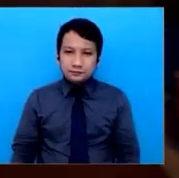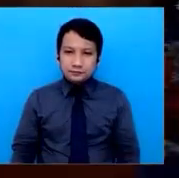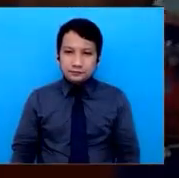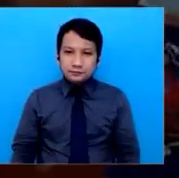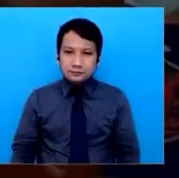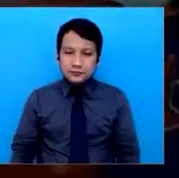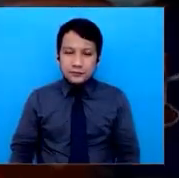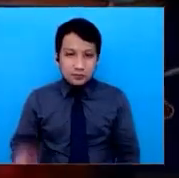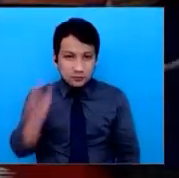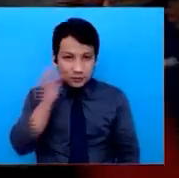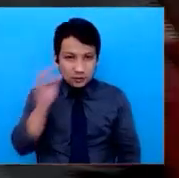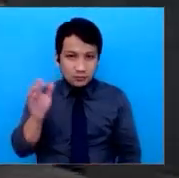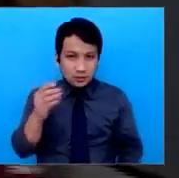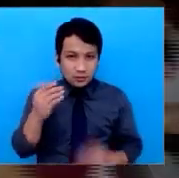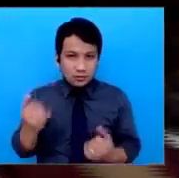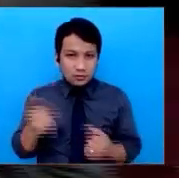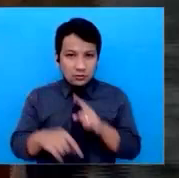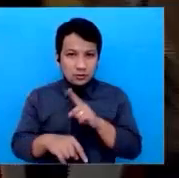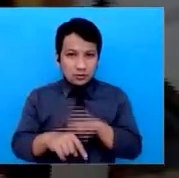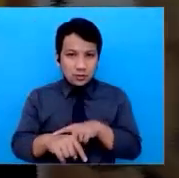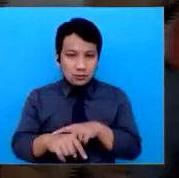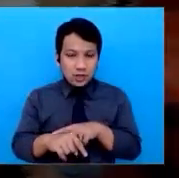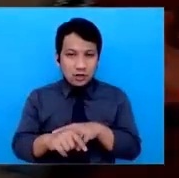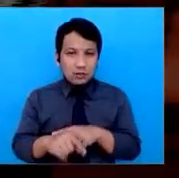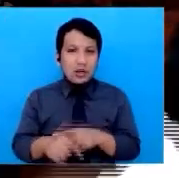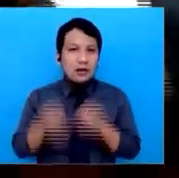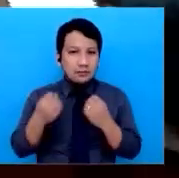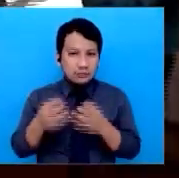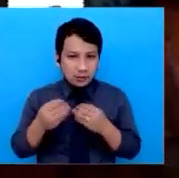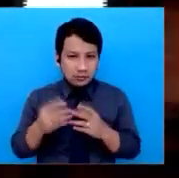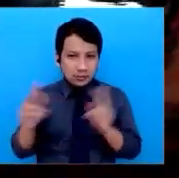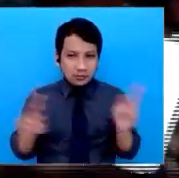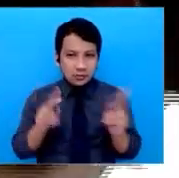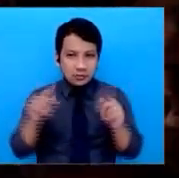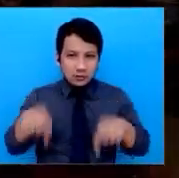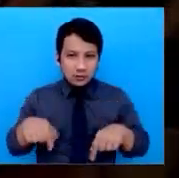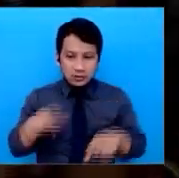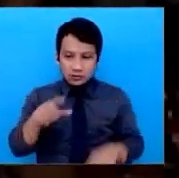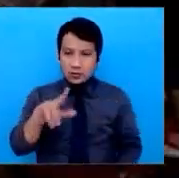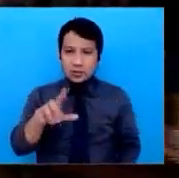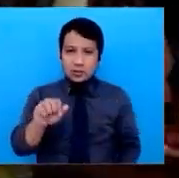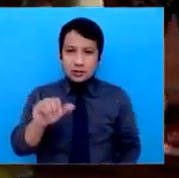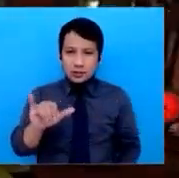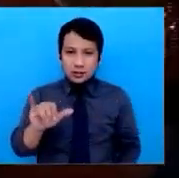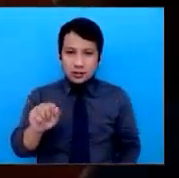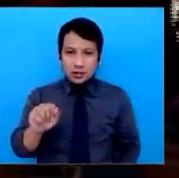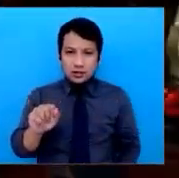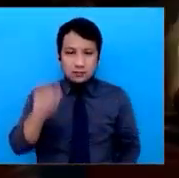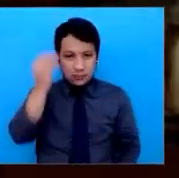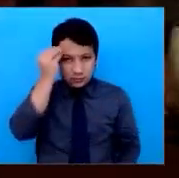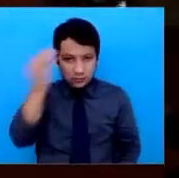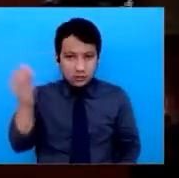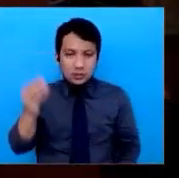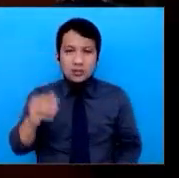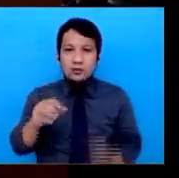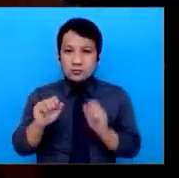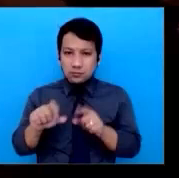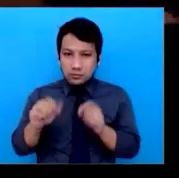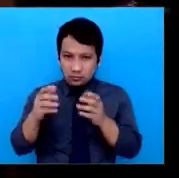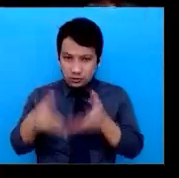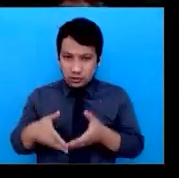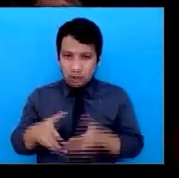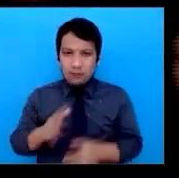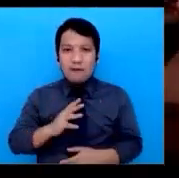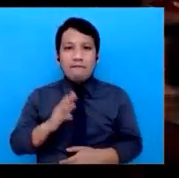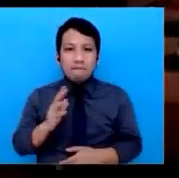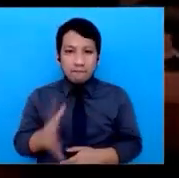Cheryl, sa mga oras na ito ay talaga namang napakarami na yung tao dito sa Elias Street. Kaya naman ayon sa mga vendors dito ay mas okay daw na